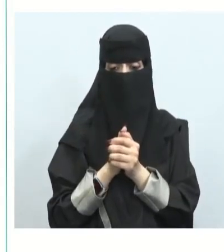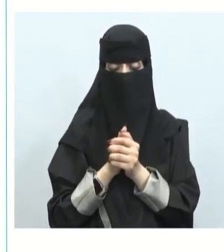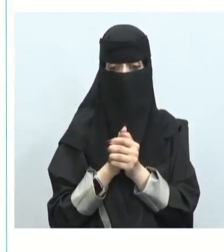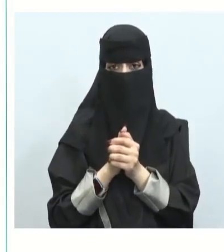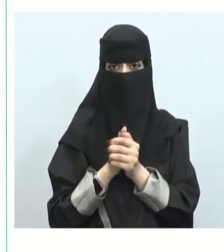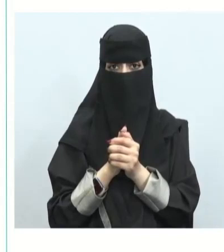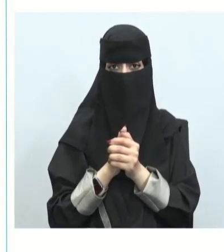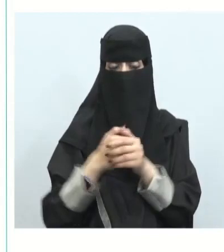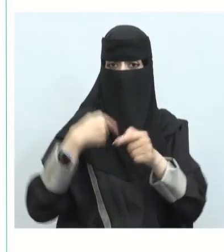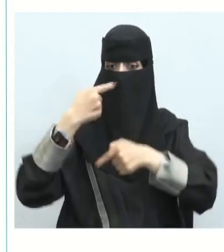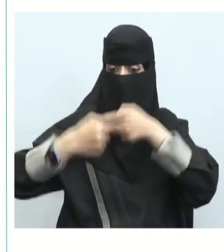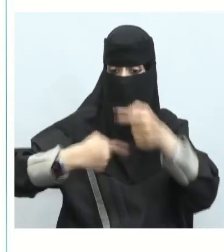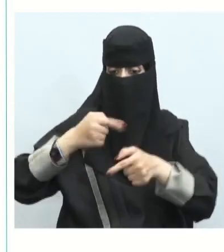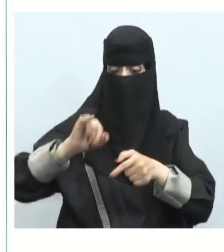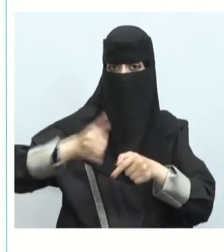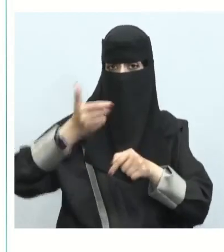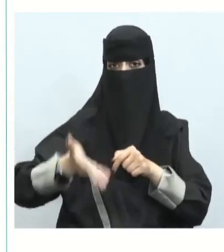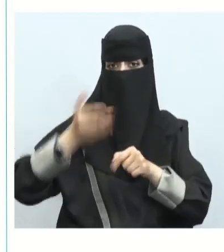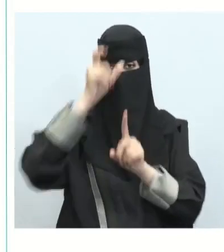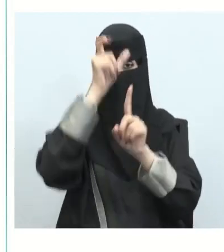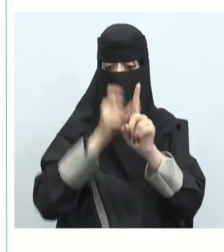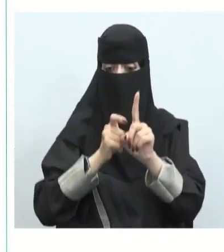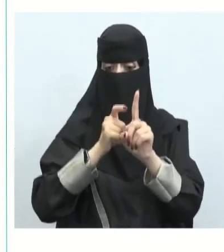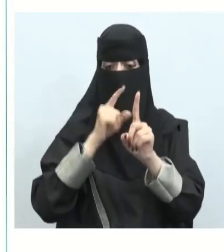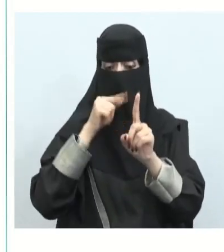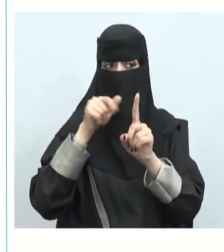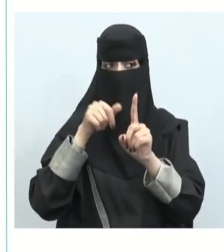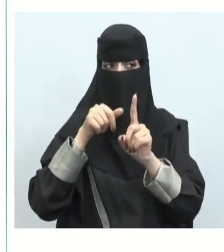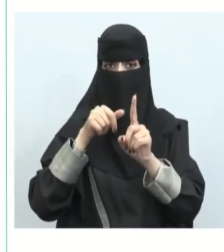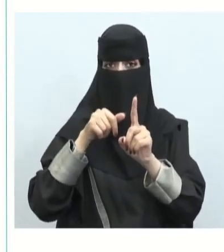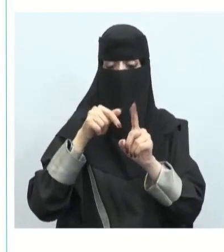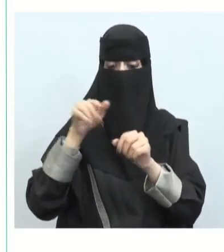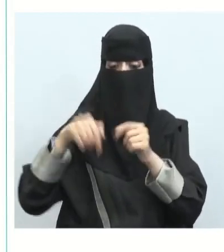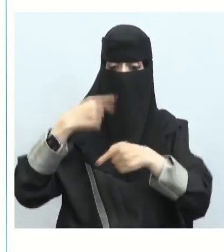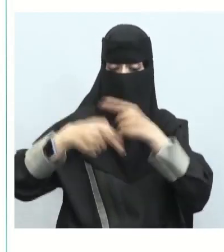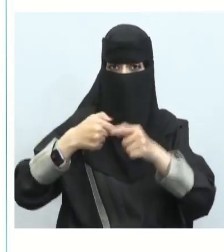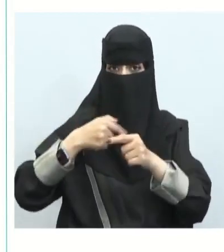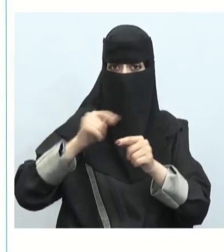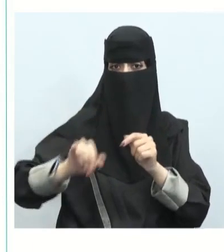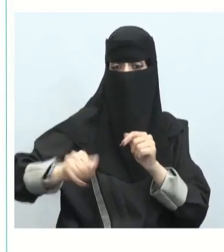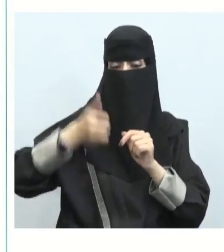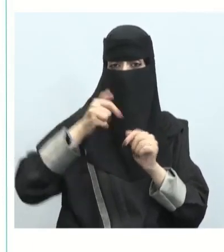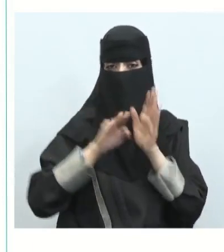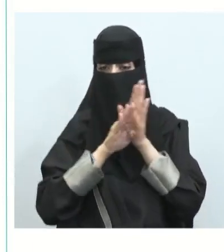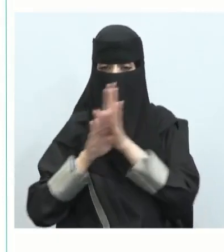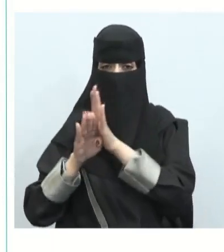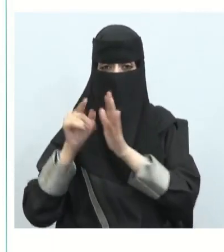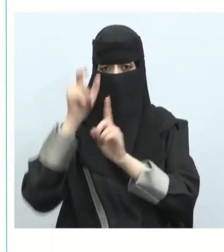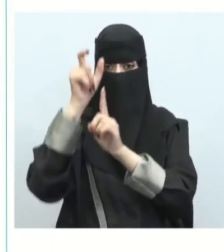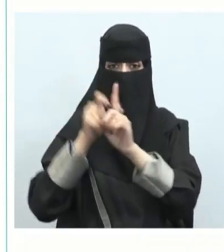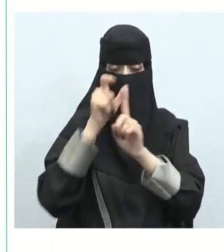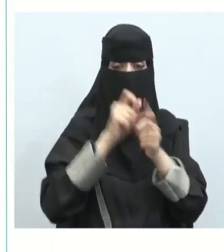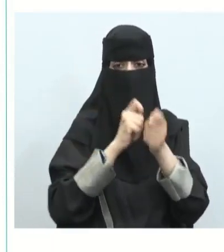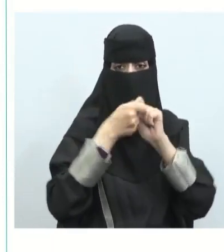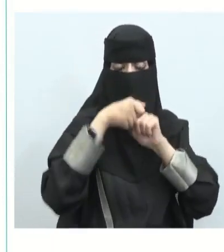الرؤيه عاده ما يقوم الافراد او ما يقاوم الافراد التغيير الانسان بطبعه